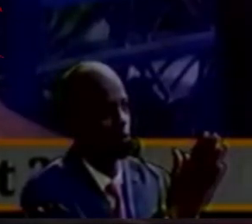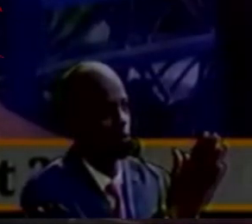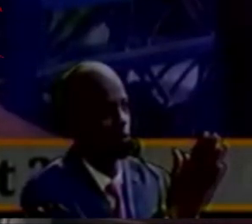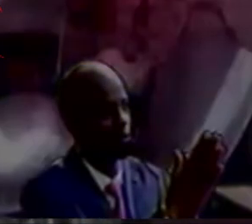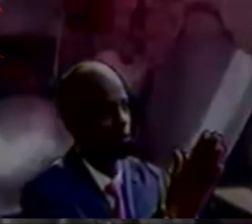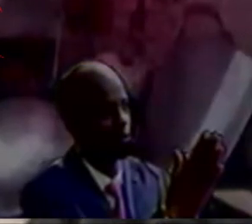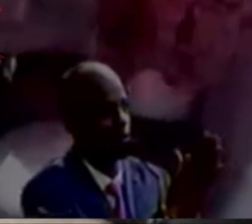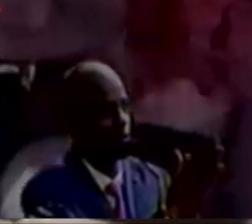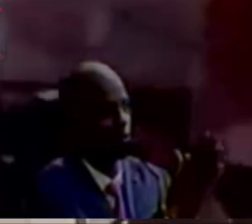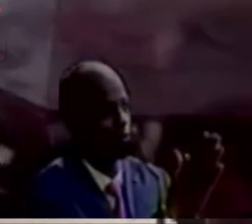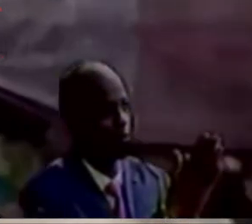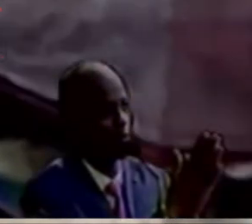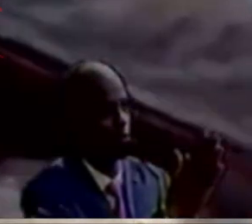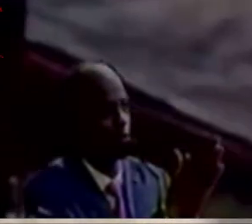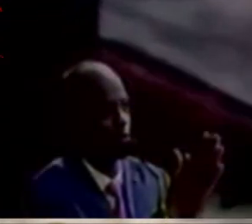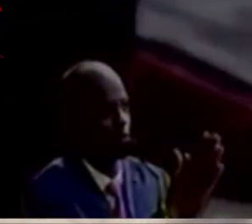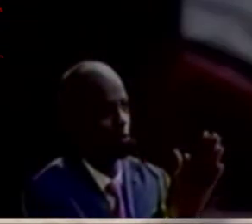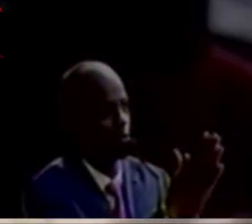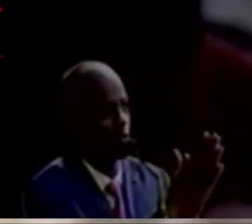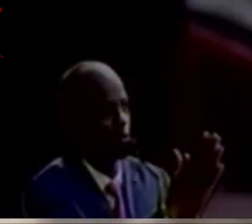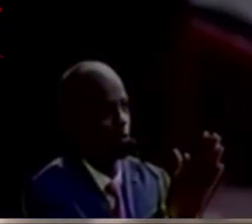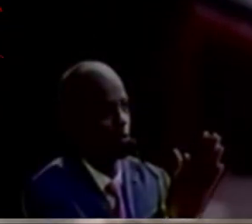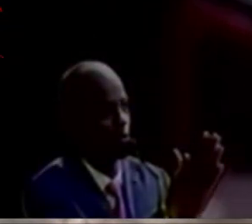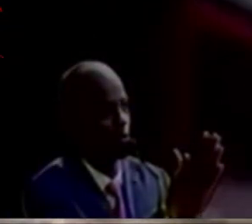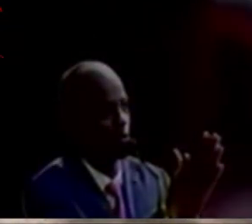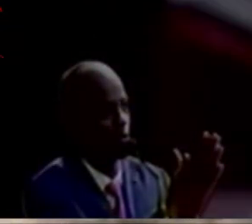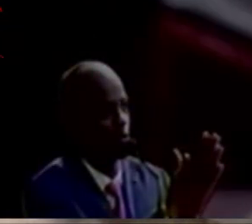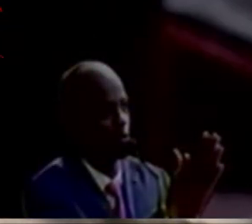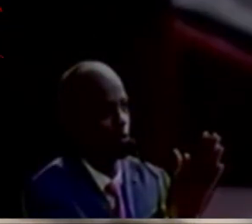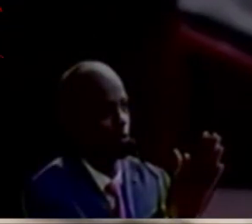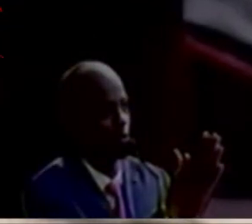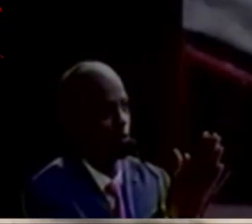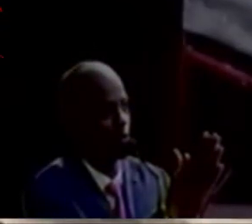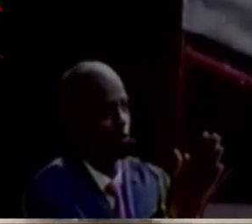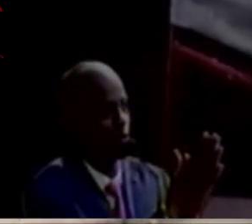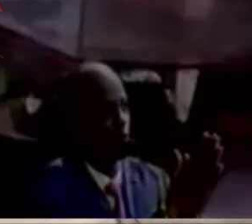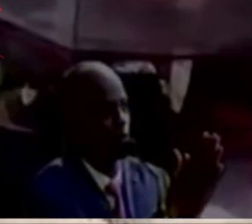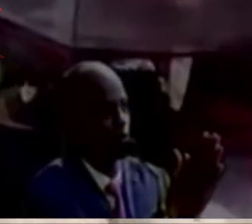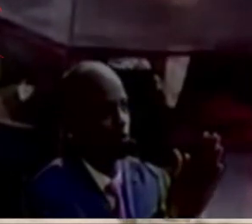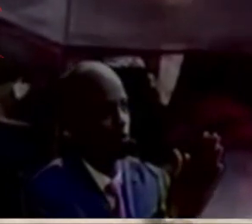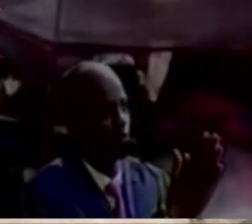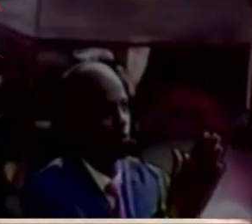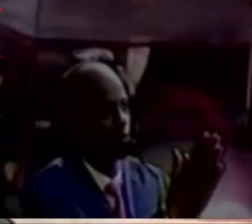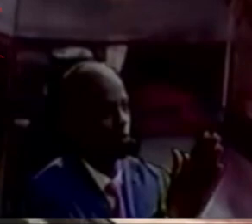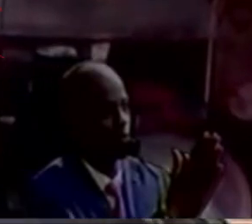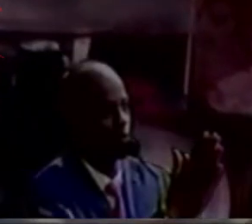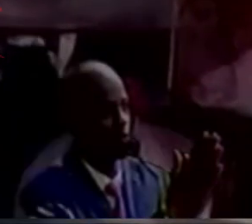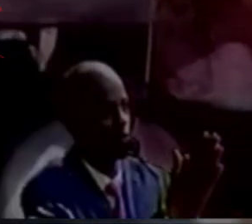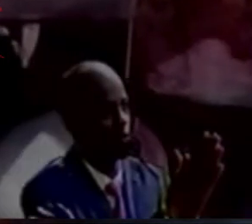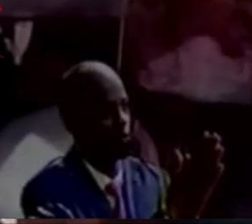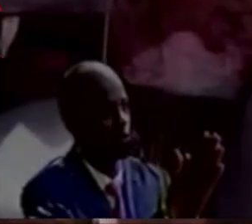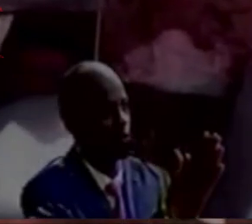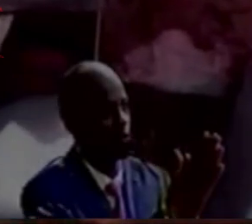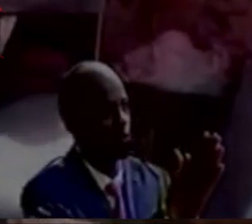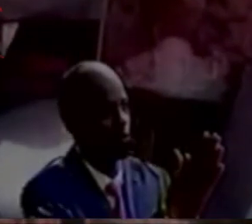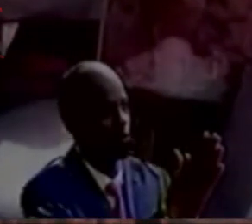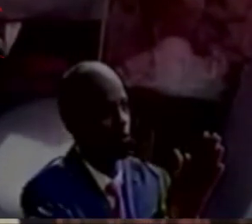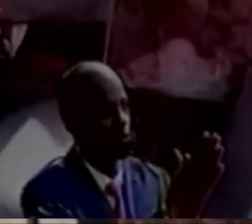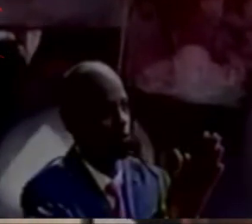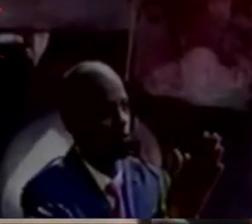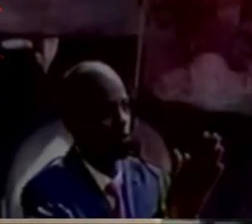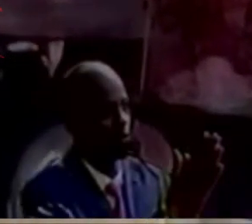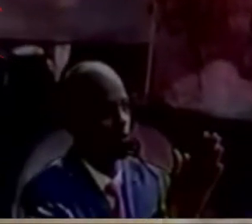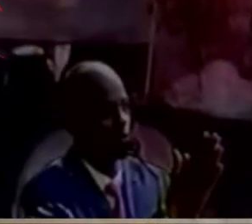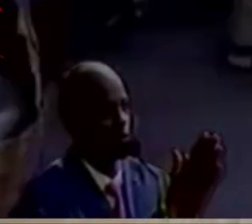m'a mis des bimes pour dire qu'il y avait la vente. Juste là, on ne peut pas faire me sortir. On va s'empiler de mise des sommes. Si côté nous convient, ma chaîne passe bonheur, on met